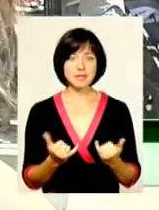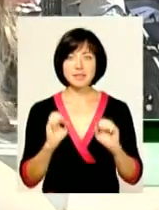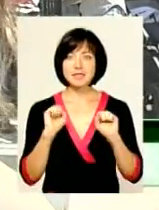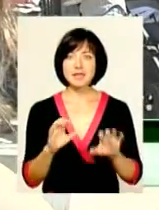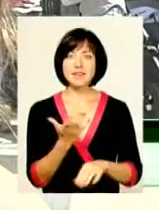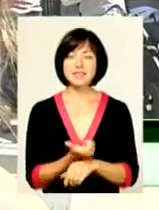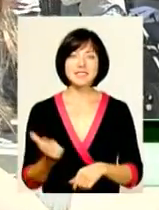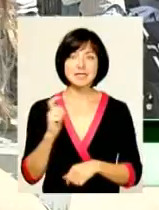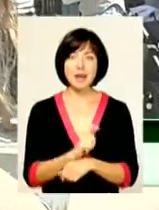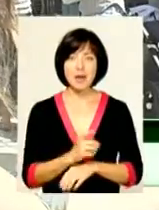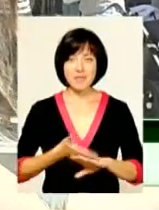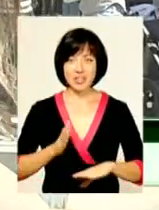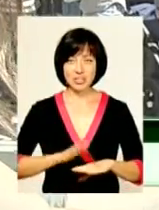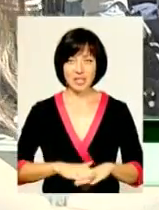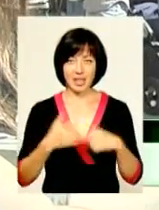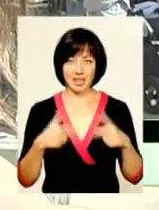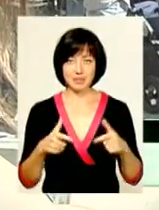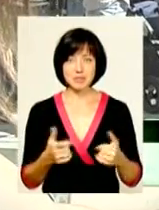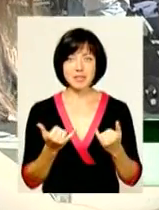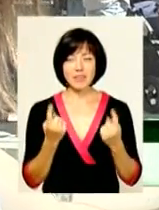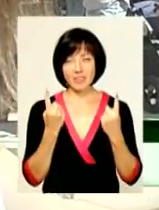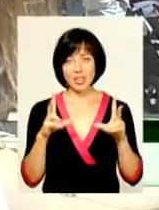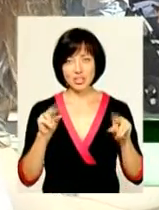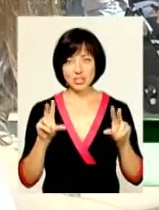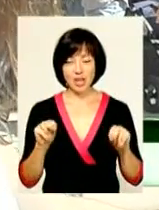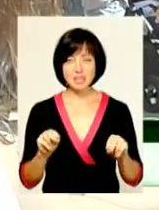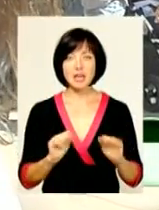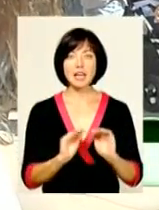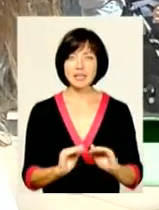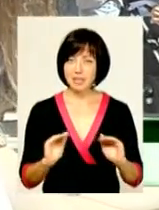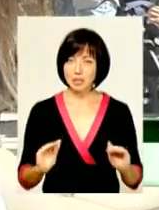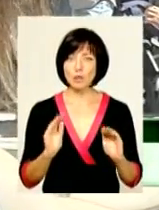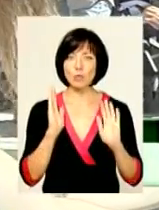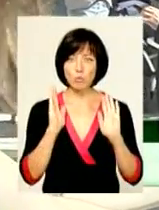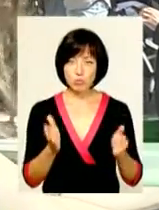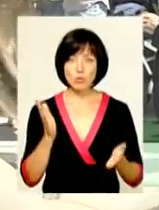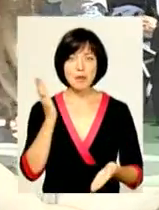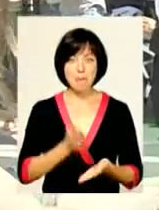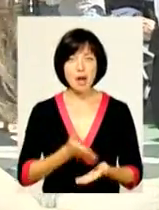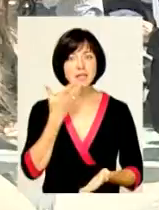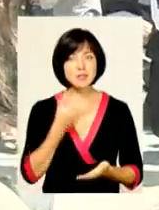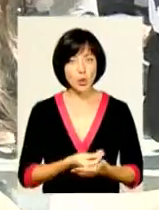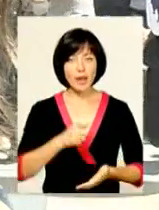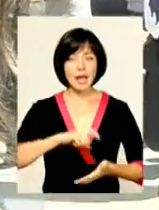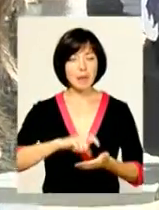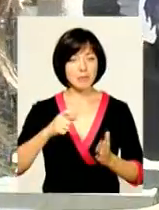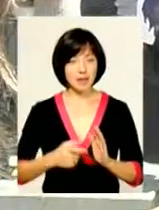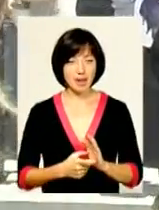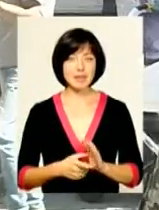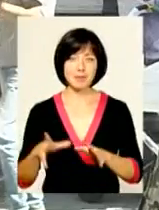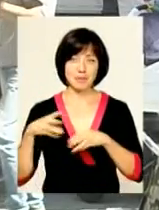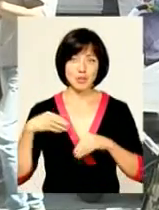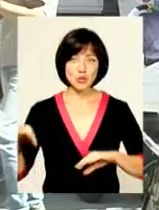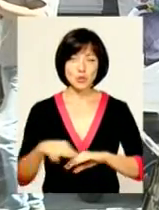іспит. Ну, щастя, відповідно, що велике щастя, тому що діти будуть мати свої кімнати. І ми з